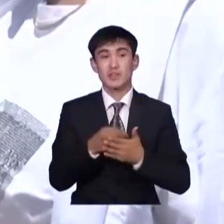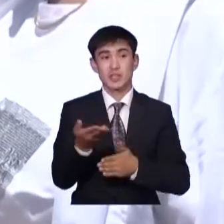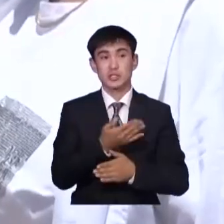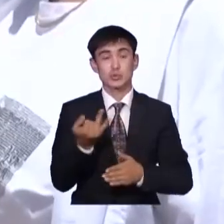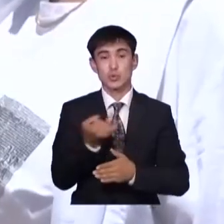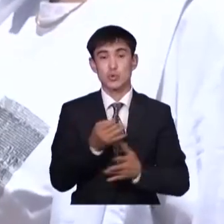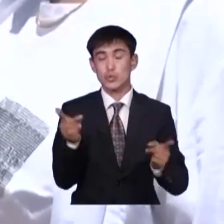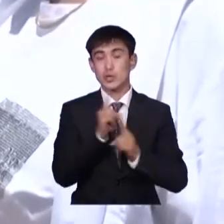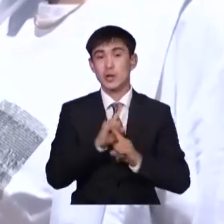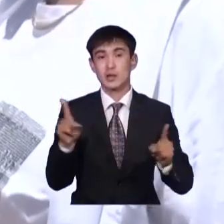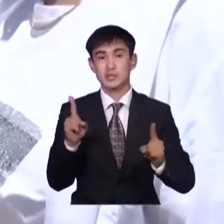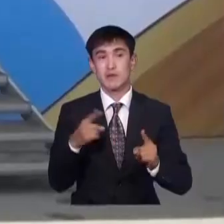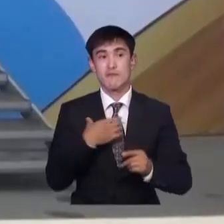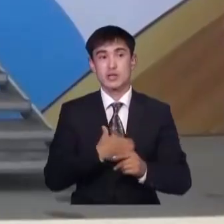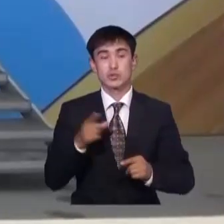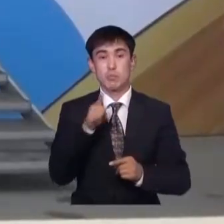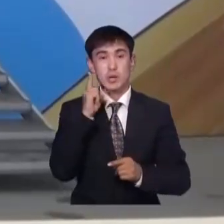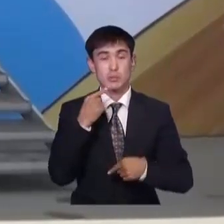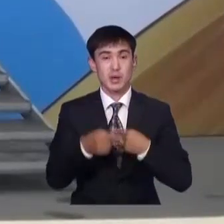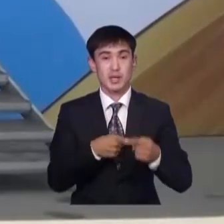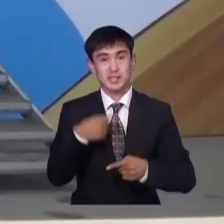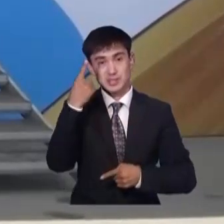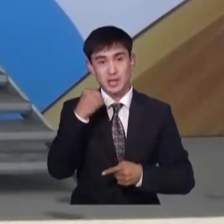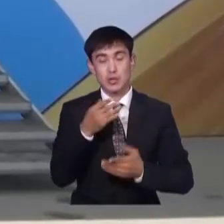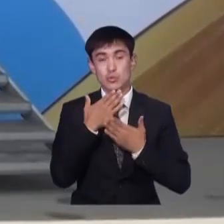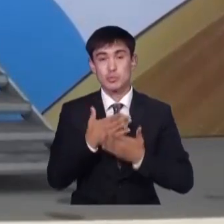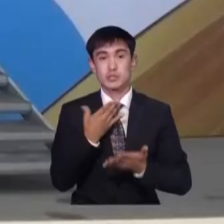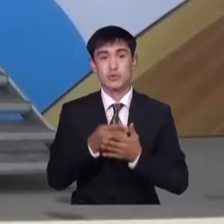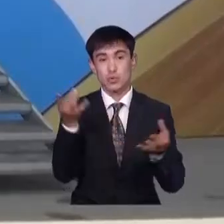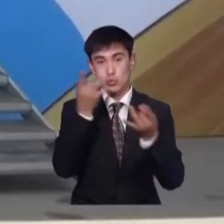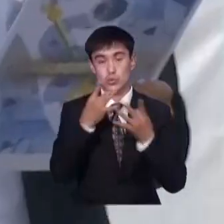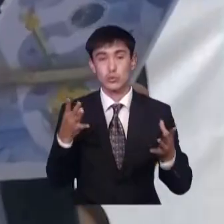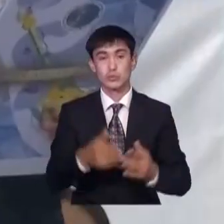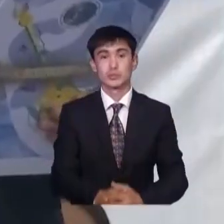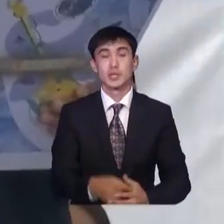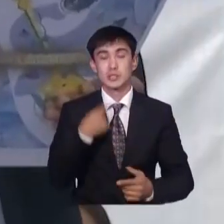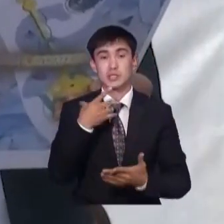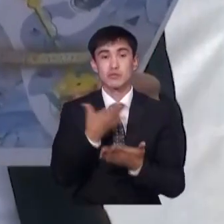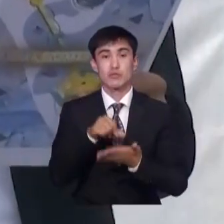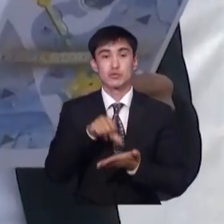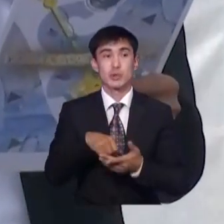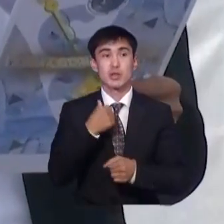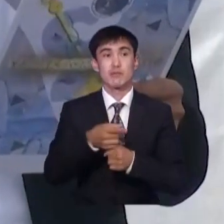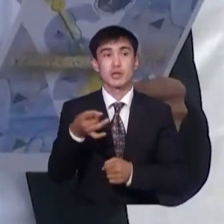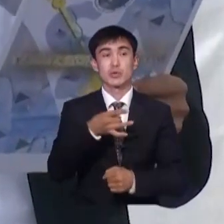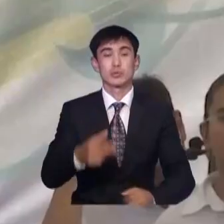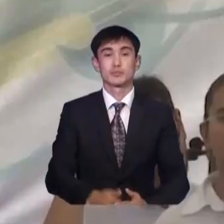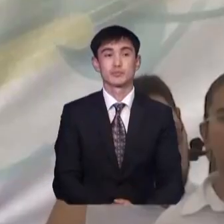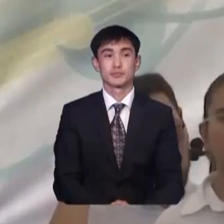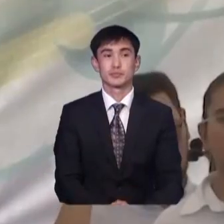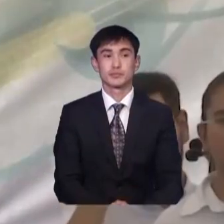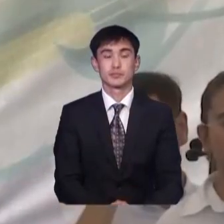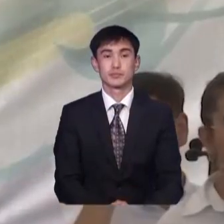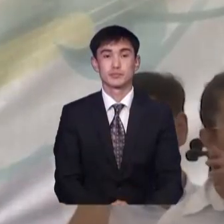нашей истории, уникальности. Важно, чтобы молодое поколение знало и любило свою культуру, сказал в своем выступлении глава региона.